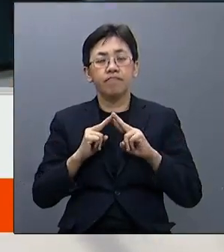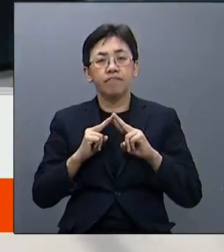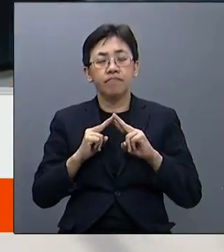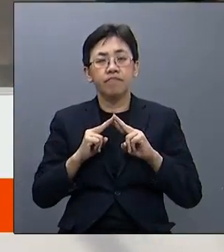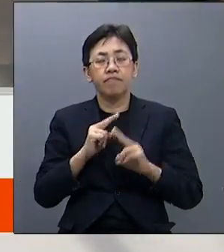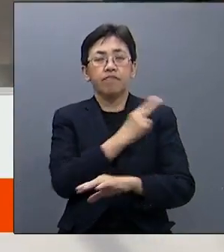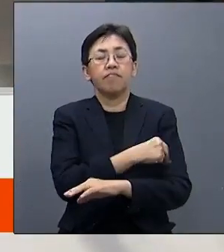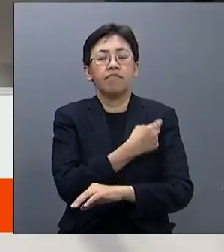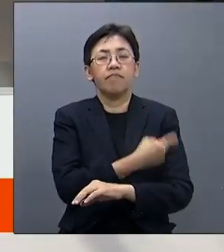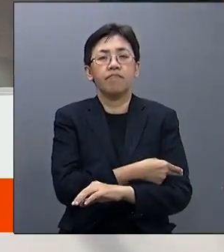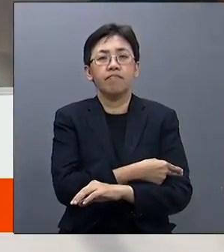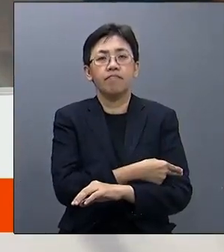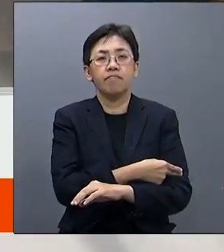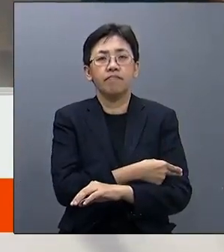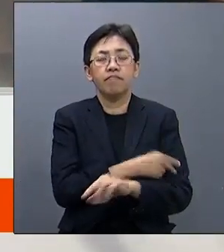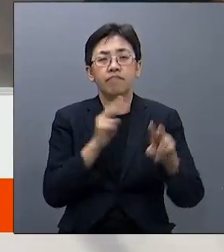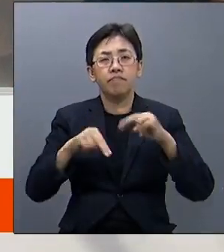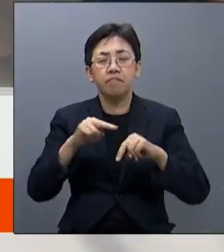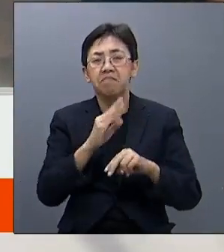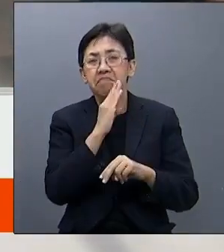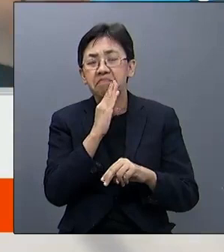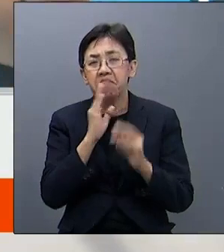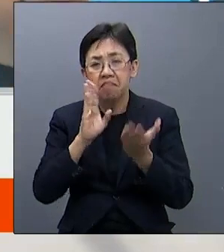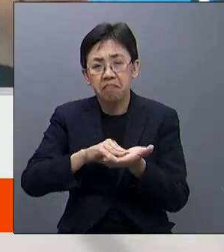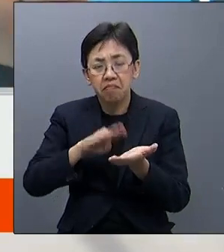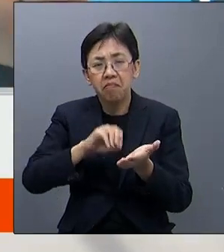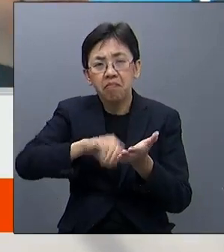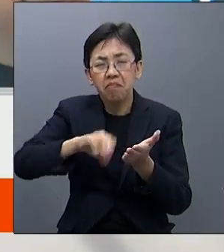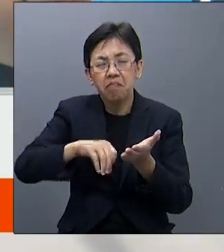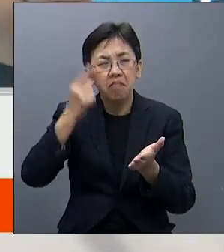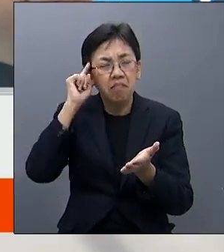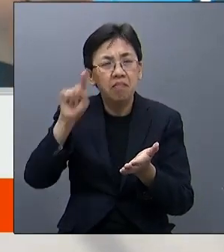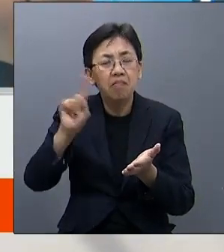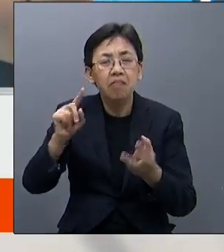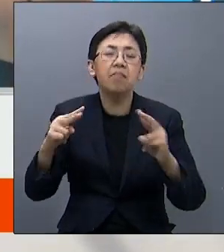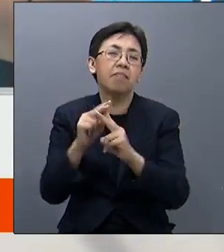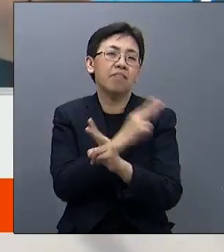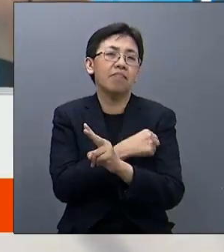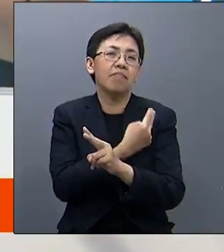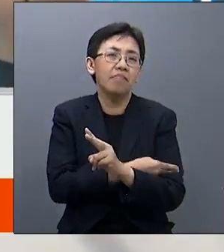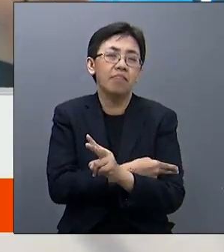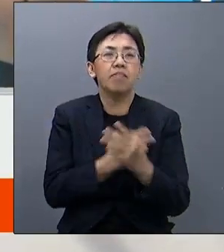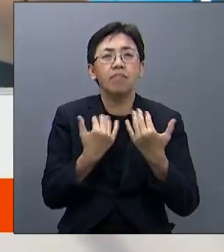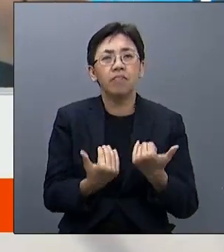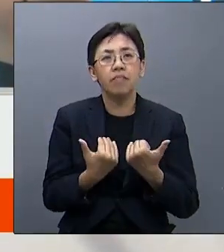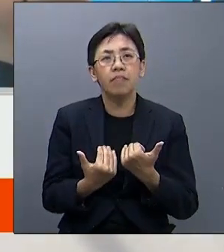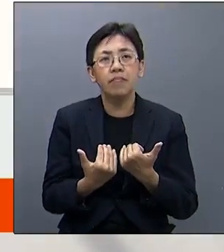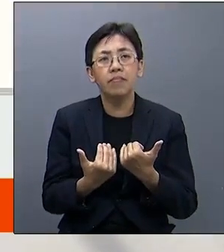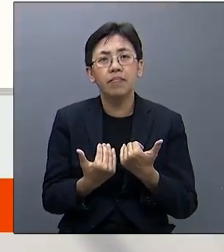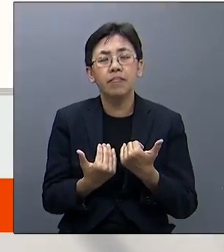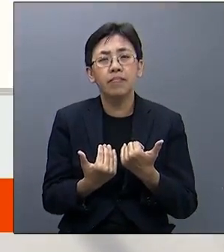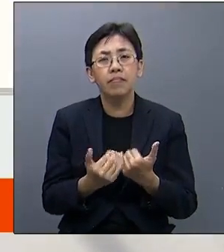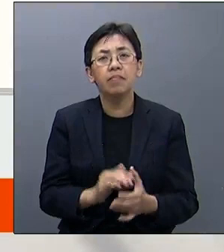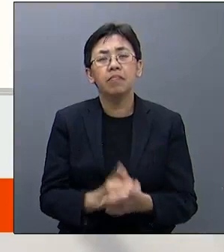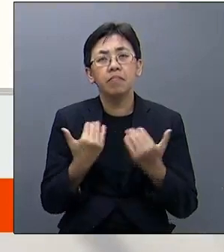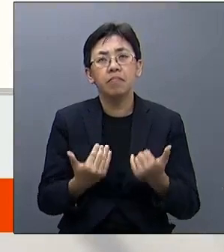ขที่ต้องอ้างอิงก่อนนะเพราะว่าส่วนใหญ่เวลาคนนึกถึงข้อมูลรั่วจะนึกถึงกระทรวงก่อนนะครับแต่มาตอนนี้ครับจะความตื่นตัว